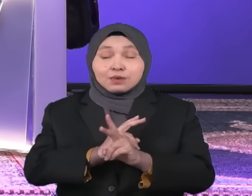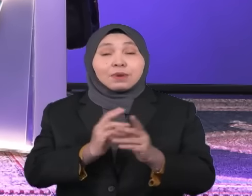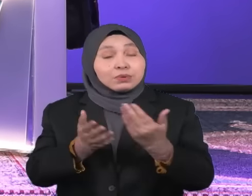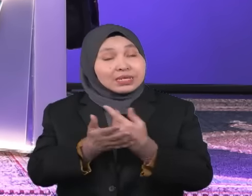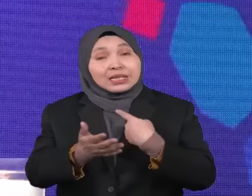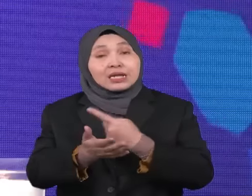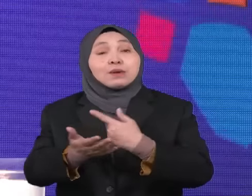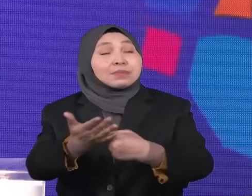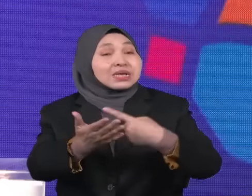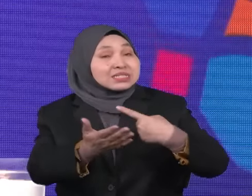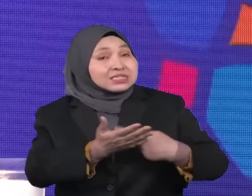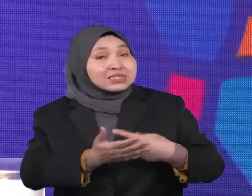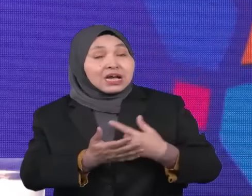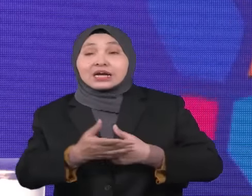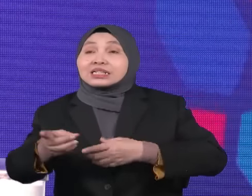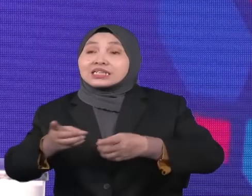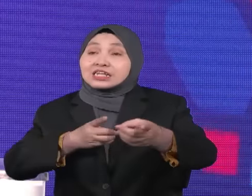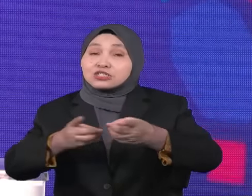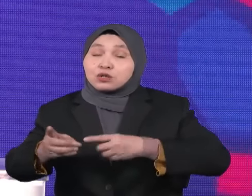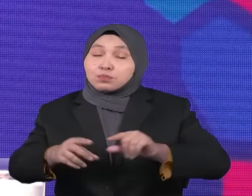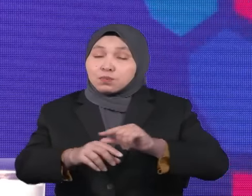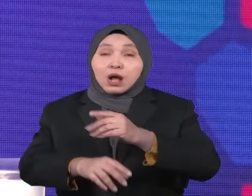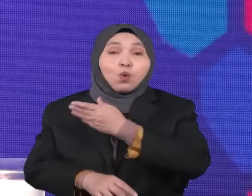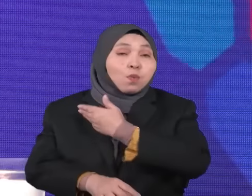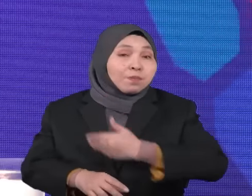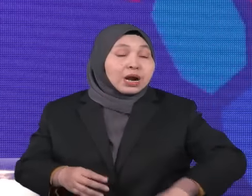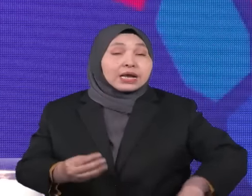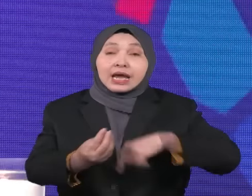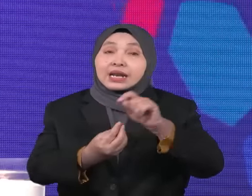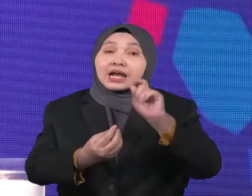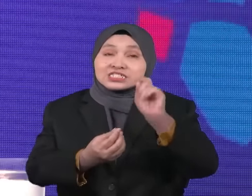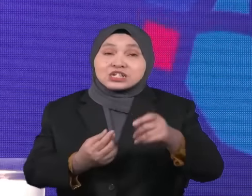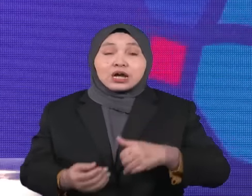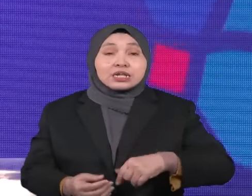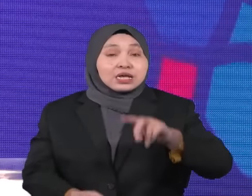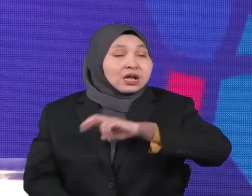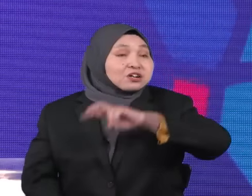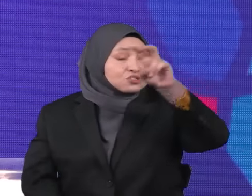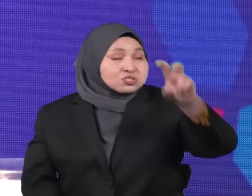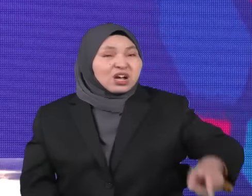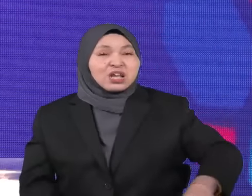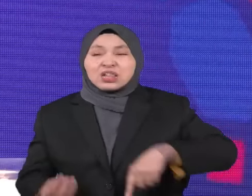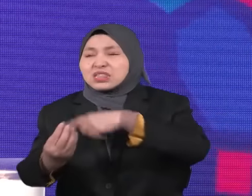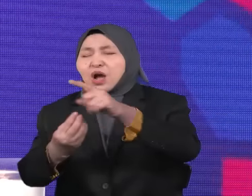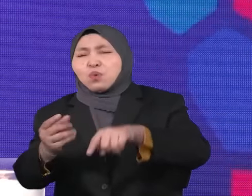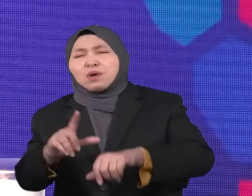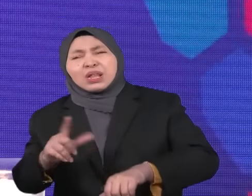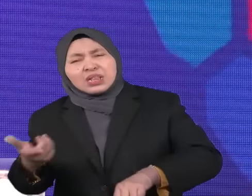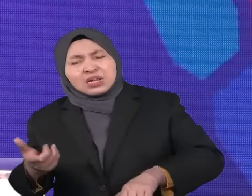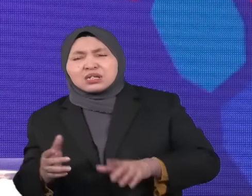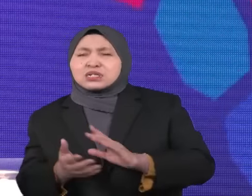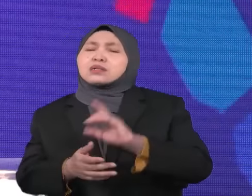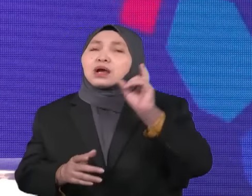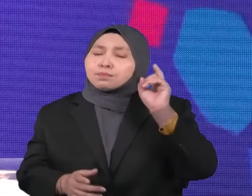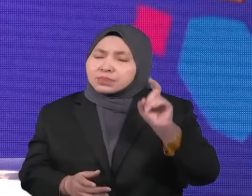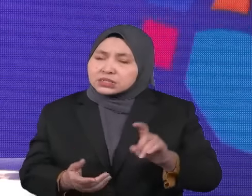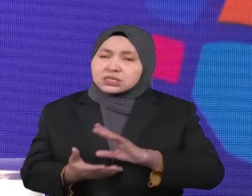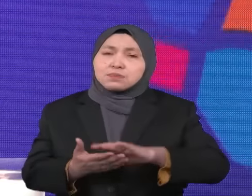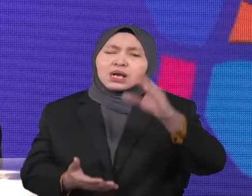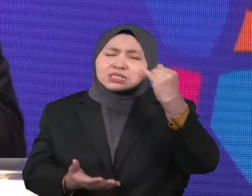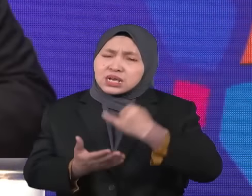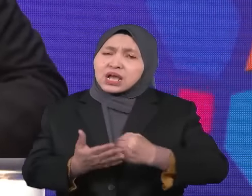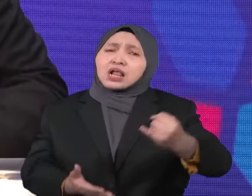bincang pasal disiplin menunaikan umrah, menunaikan haji. Ada yang sa'i dulu, tawaf kemudian, Allah Akbar. Jadi memang kena belajar. Ilmu.